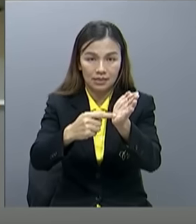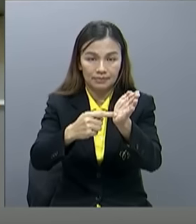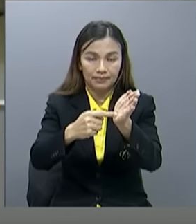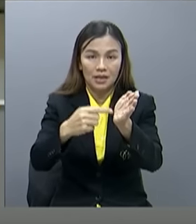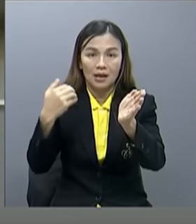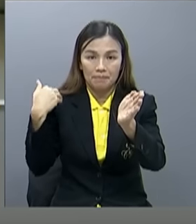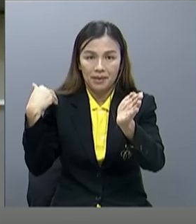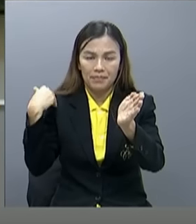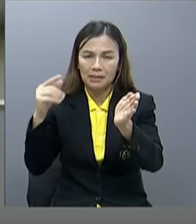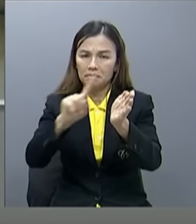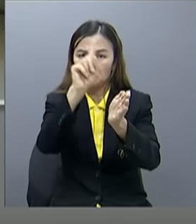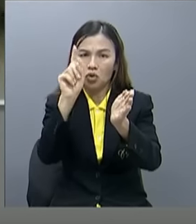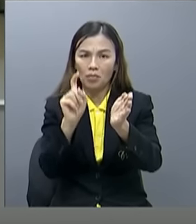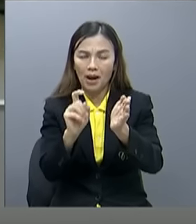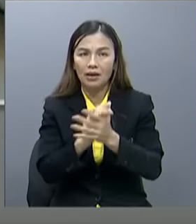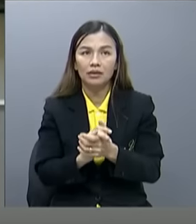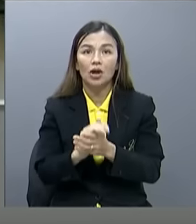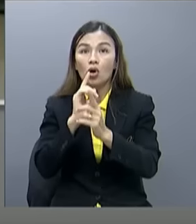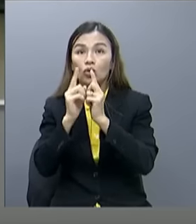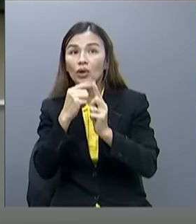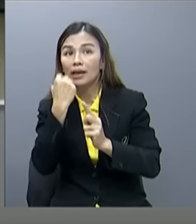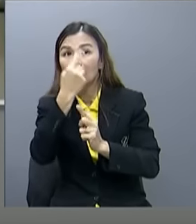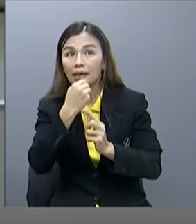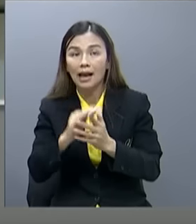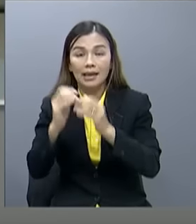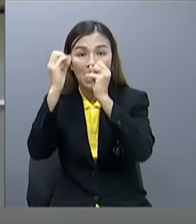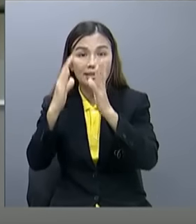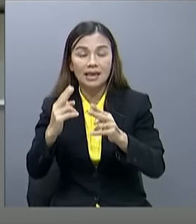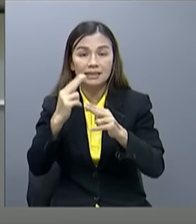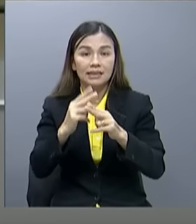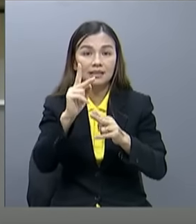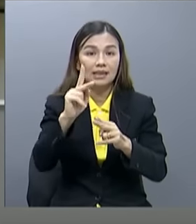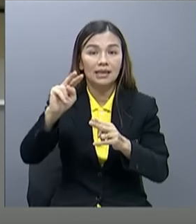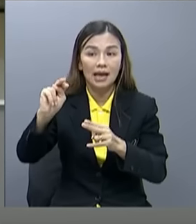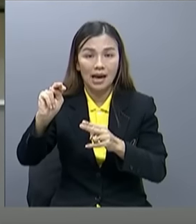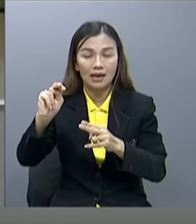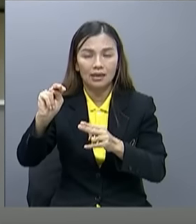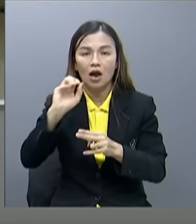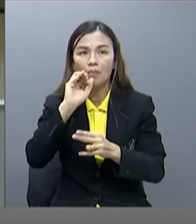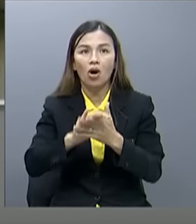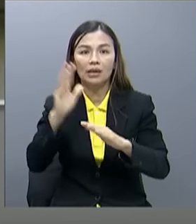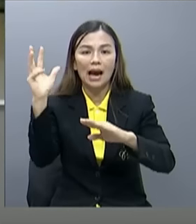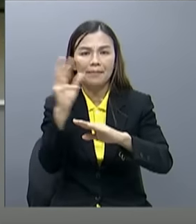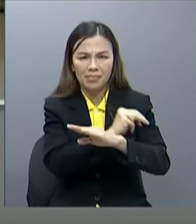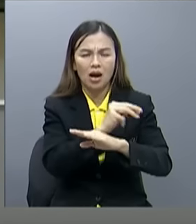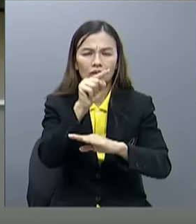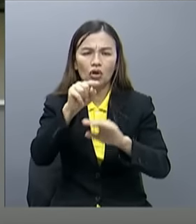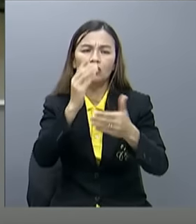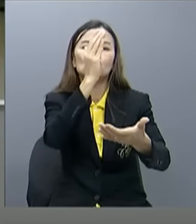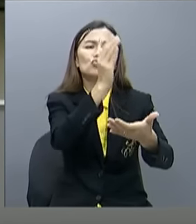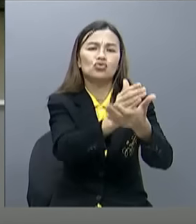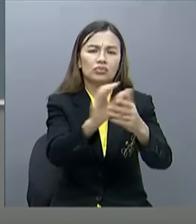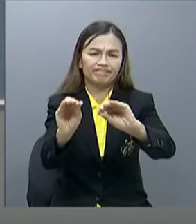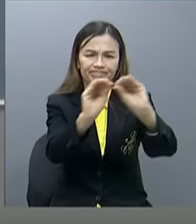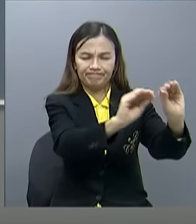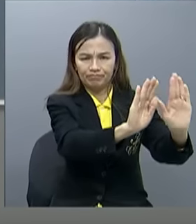ค่ะดิฉันก็คุยต่อกับอาจารย์เกียรติอนันต์ล้วนแก้วซึ่งอาจารย์ก็มองว่าฝ่ายการเมืองควรจะต้องถอยเพราะที่ผ่านมาฝ่ายการ